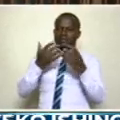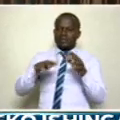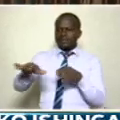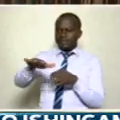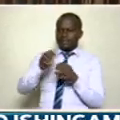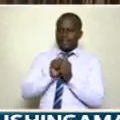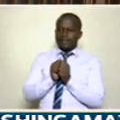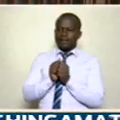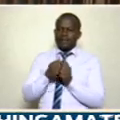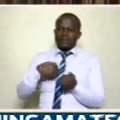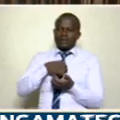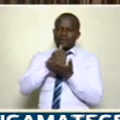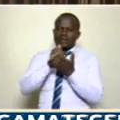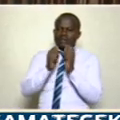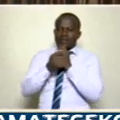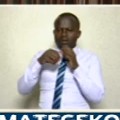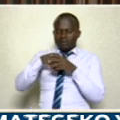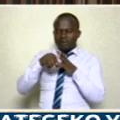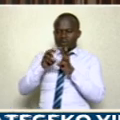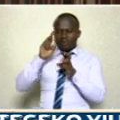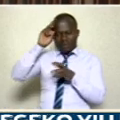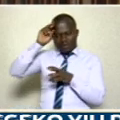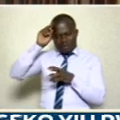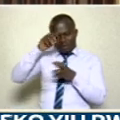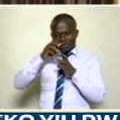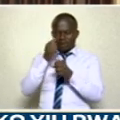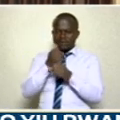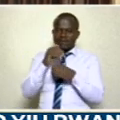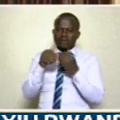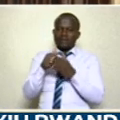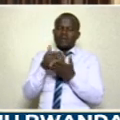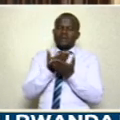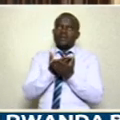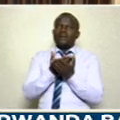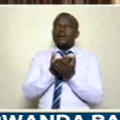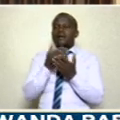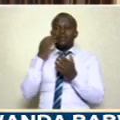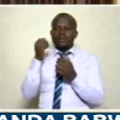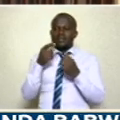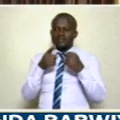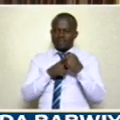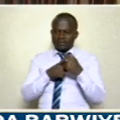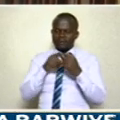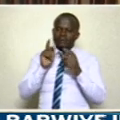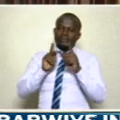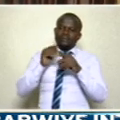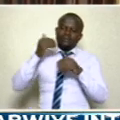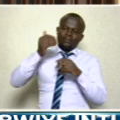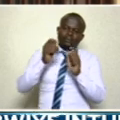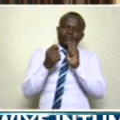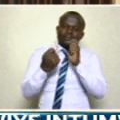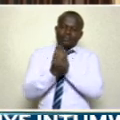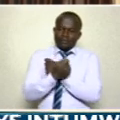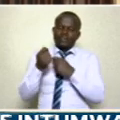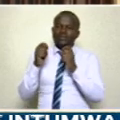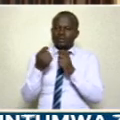guhinduka mu mitekerereze n'imigenzereze, icyo akaba ari icyiciro gishobora gufata amezi atandatu. Umuntu agenda ahinduka, guhinduka ni umunsi